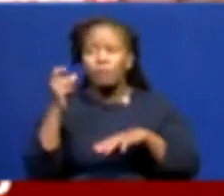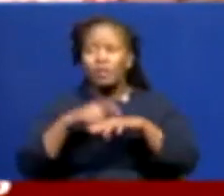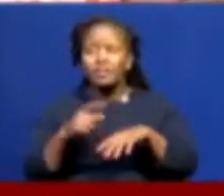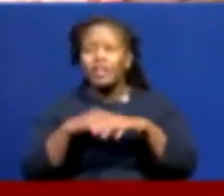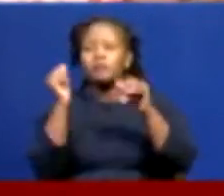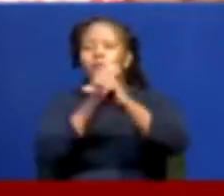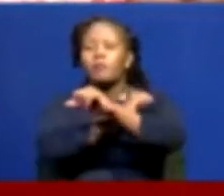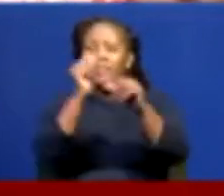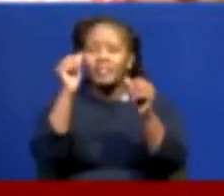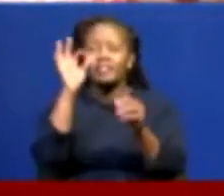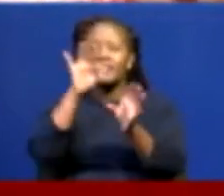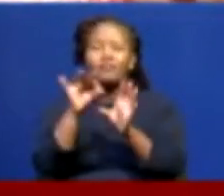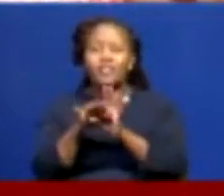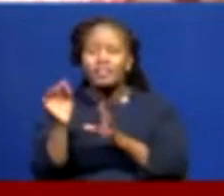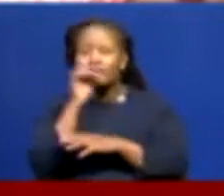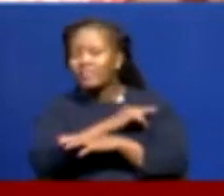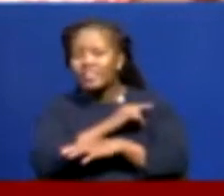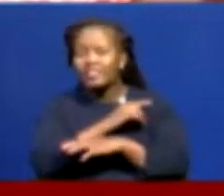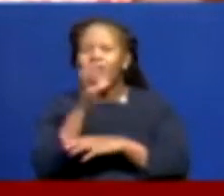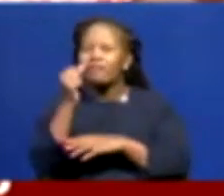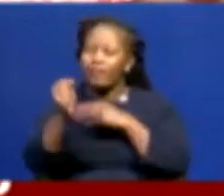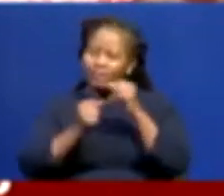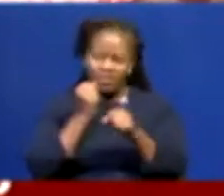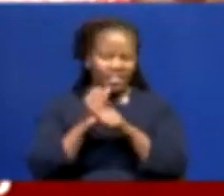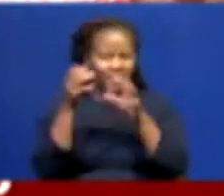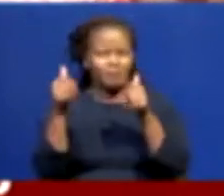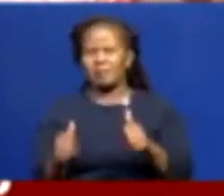achaguliwe, hajafikisha miaka yake 5, lakini